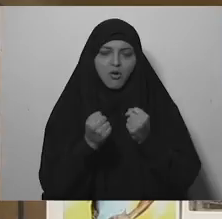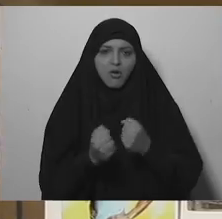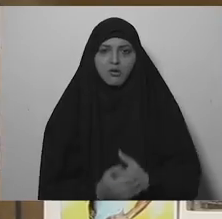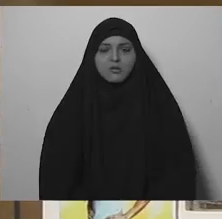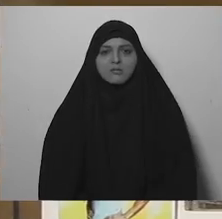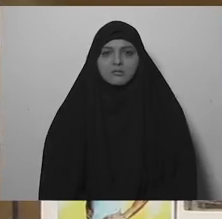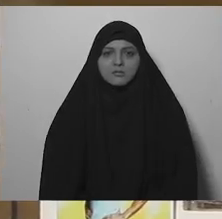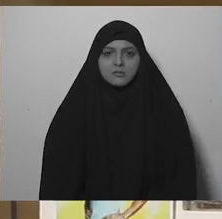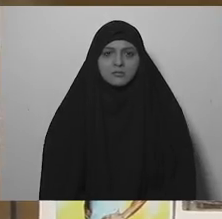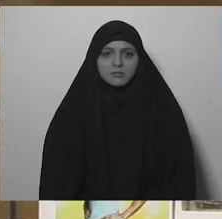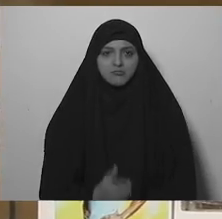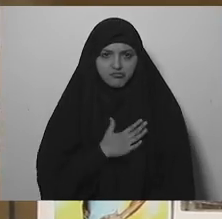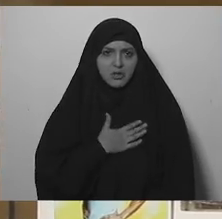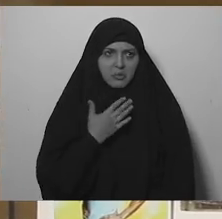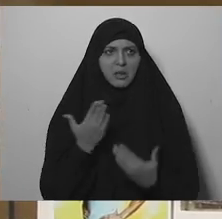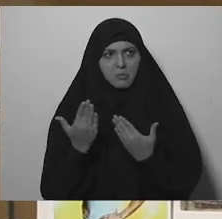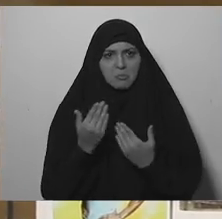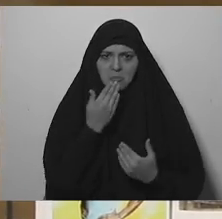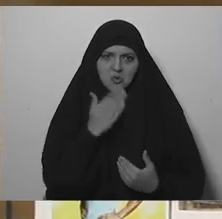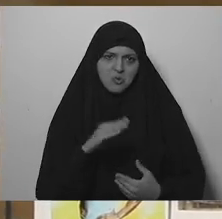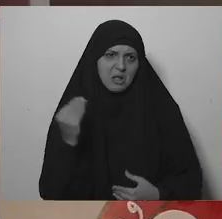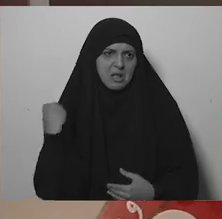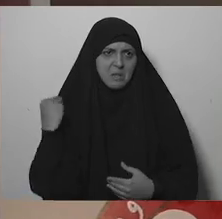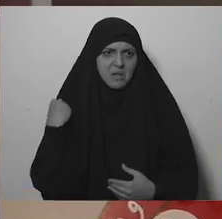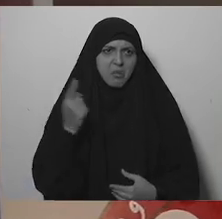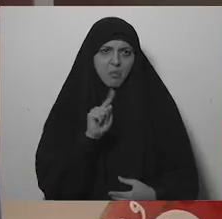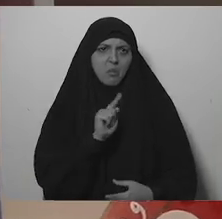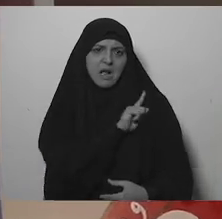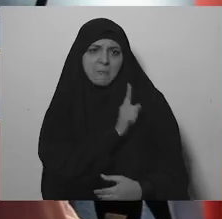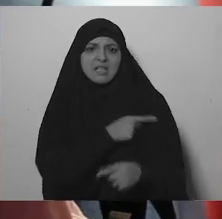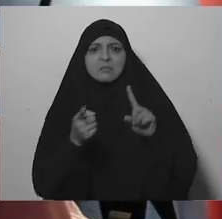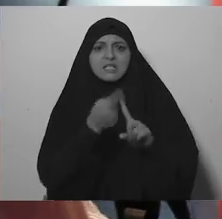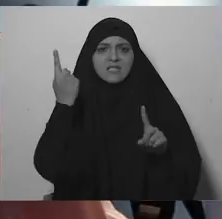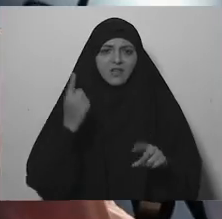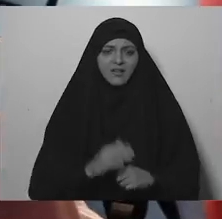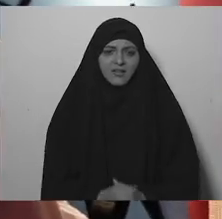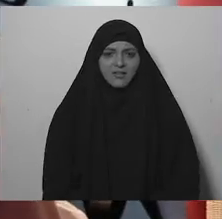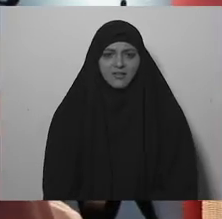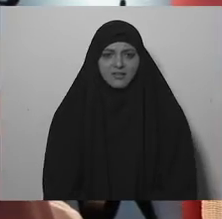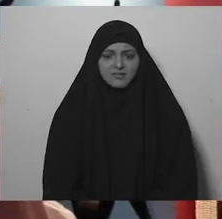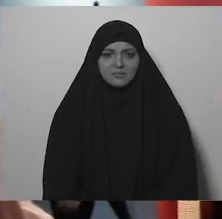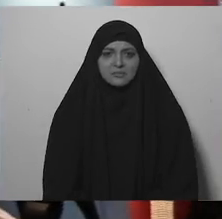une force. Alors, on aimerait bien être appelé des personnes ayant des capacités spécifiques.